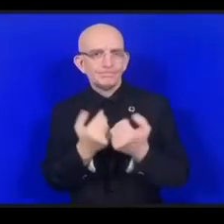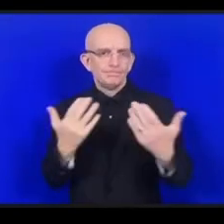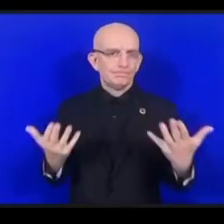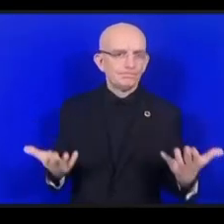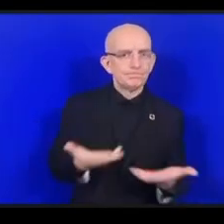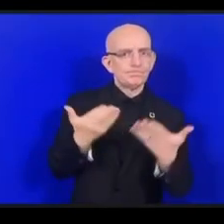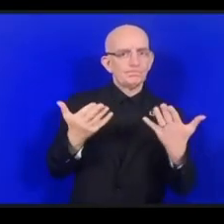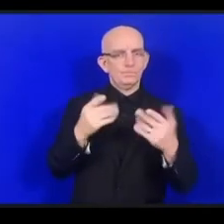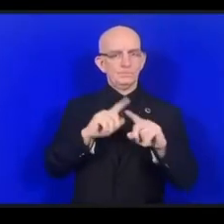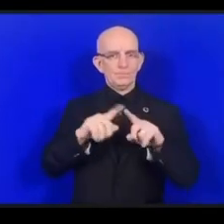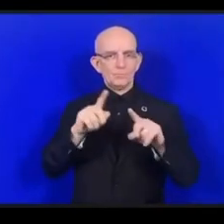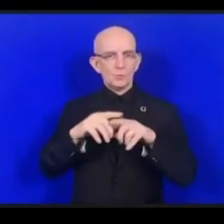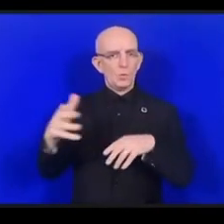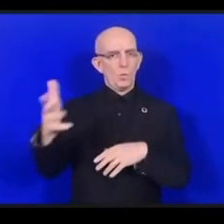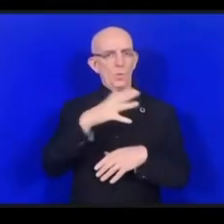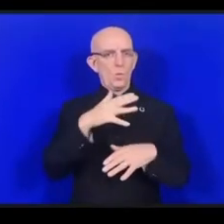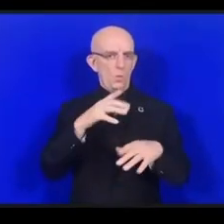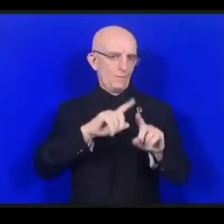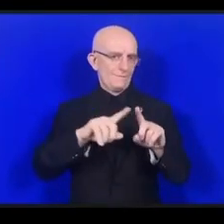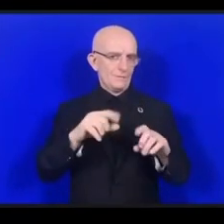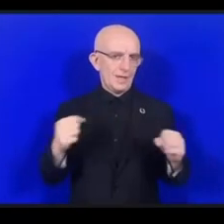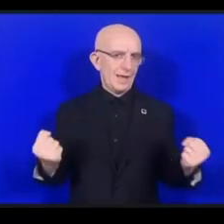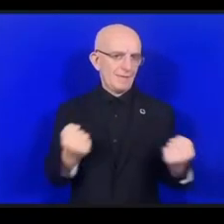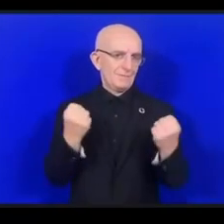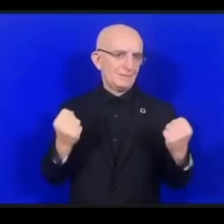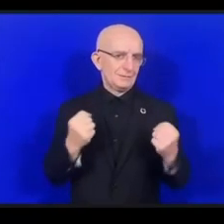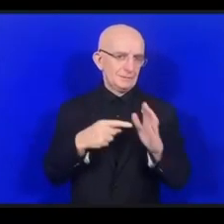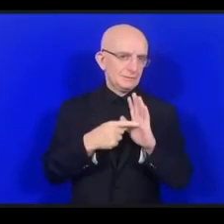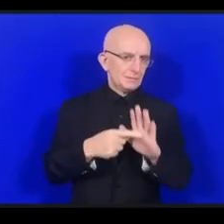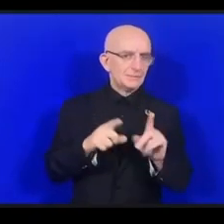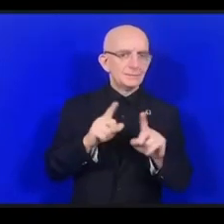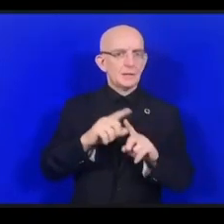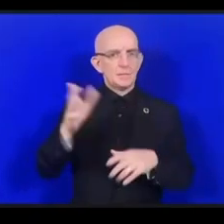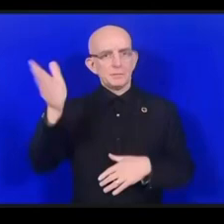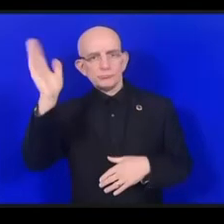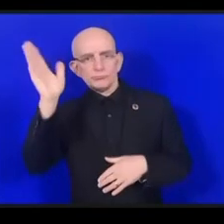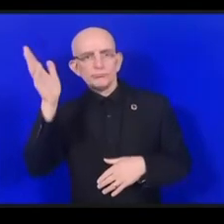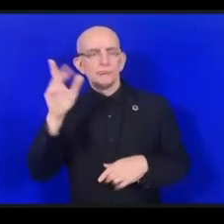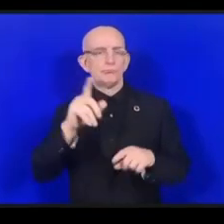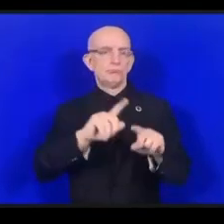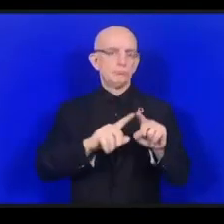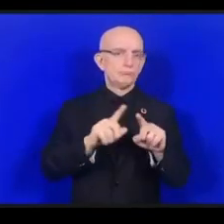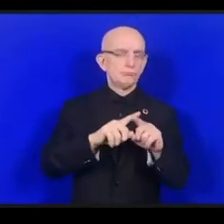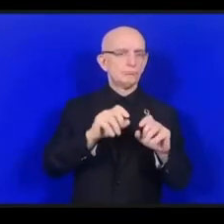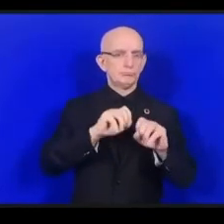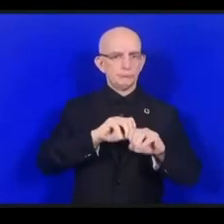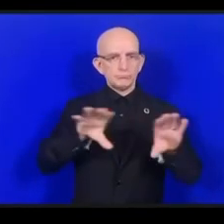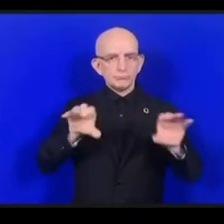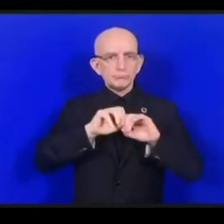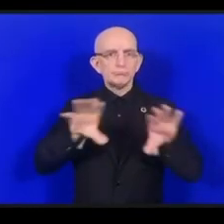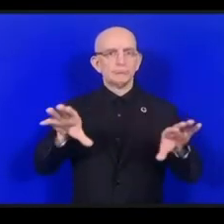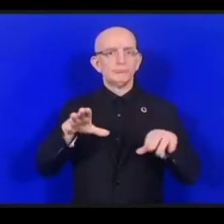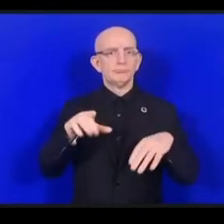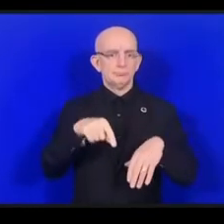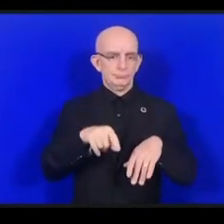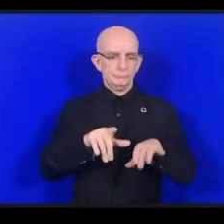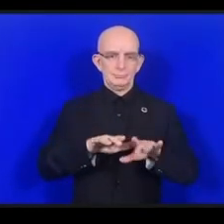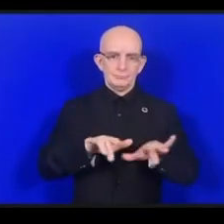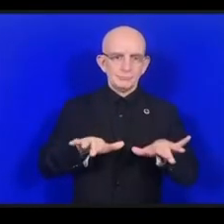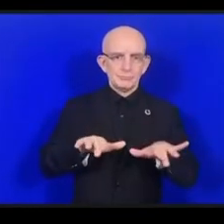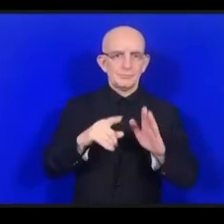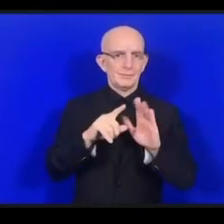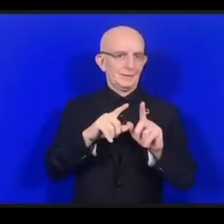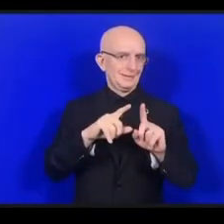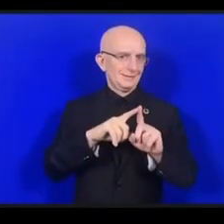年轻人往往都是活跃活动分子，比方说言论自由